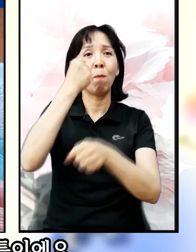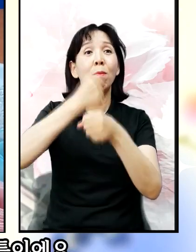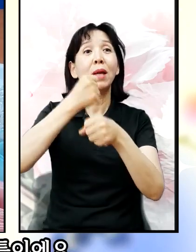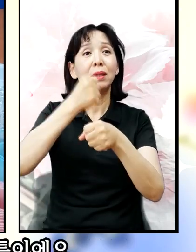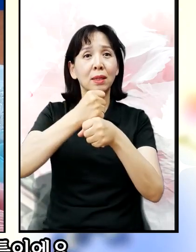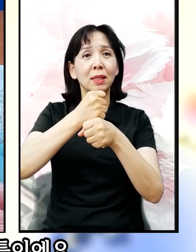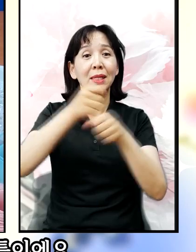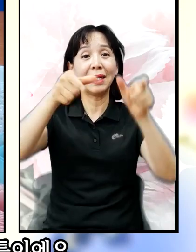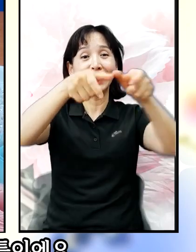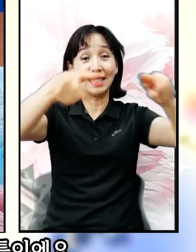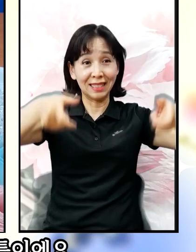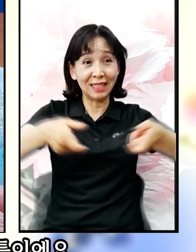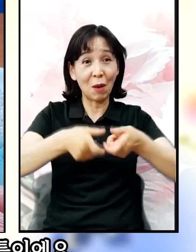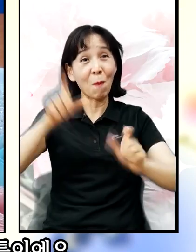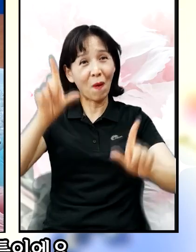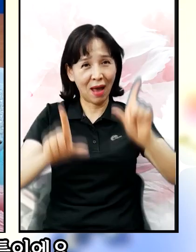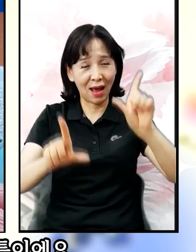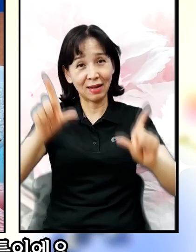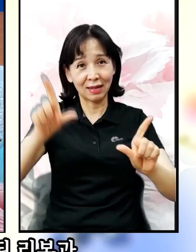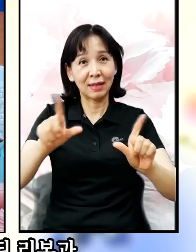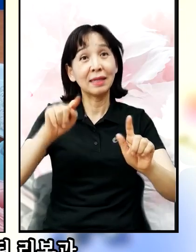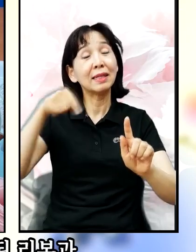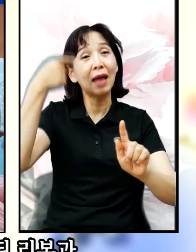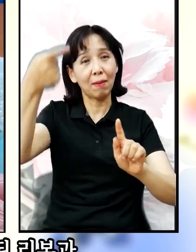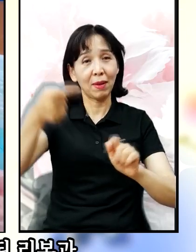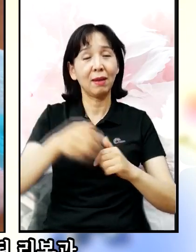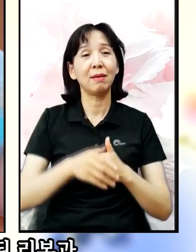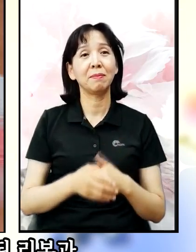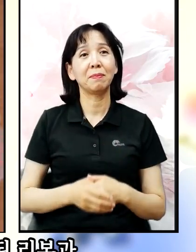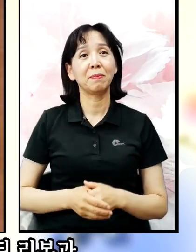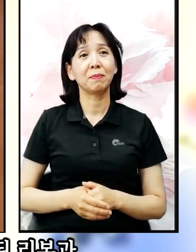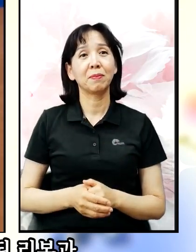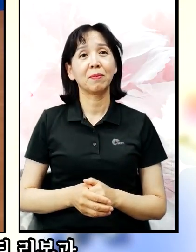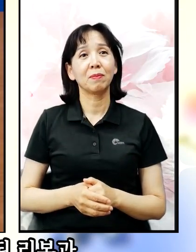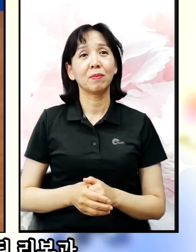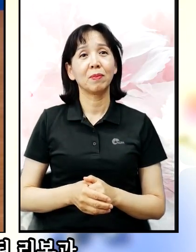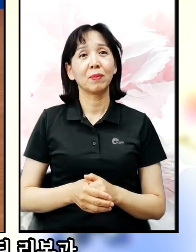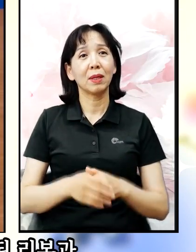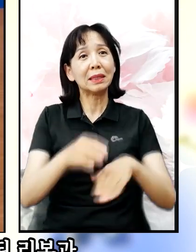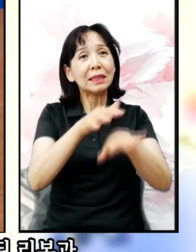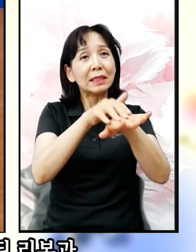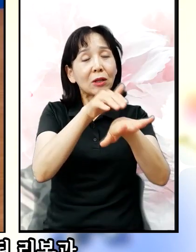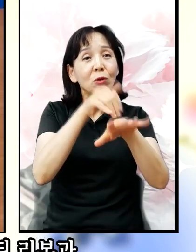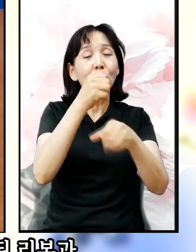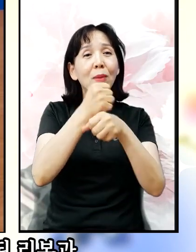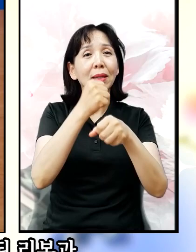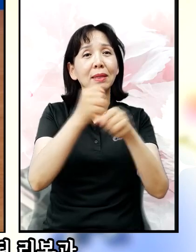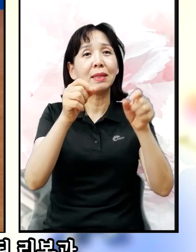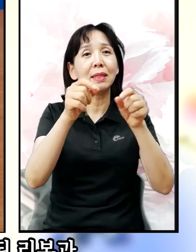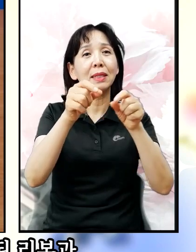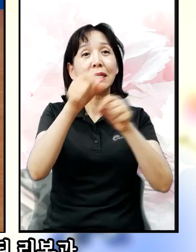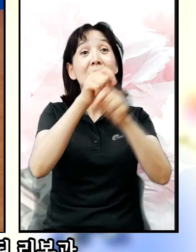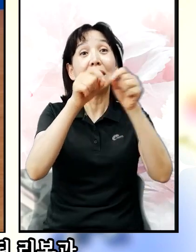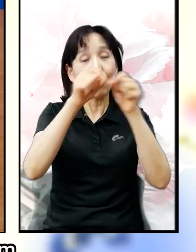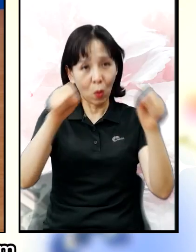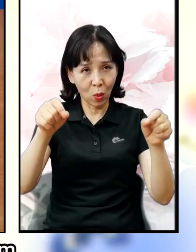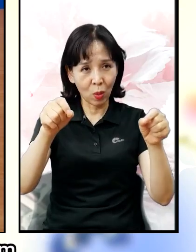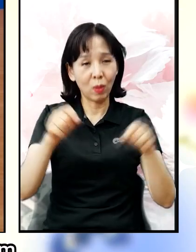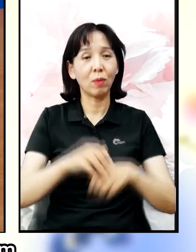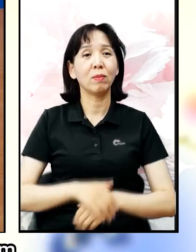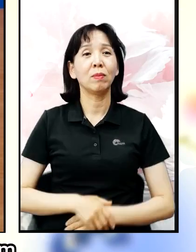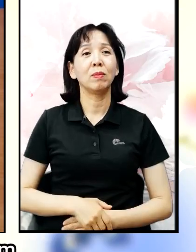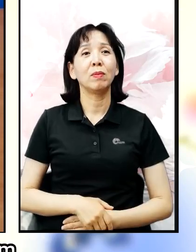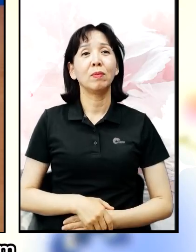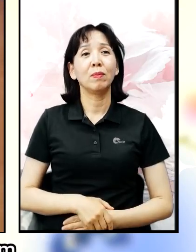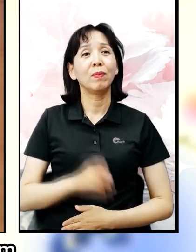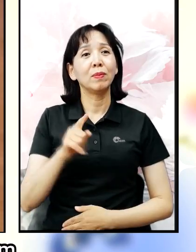될 리스 틀이에요. 그리고 요거는 이제 공단으로 된 리본과 그리고